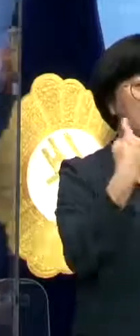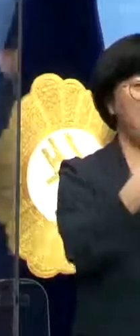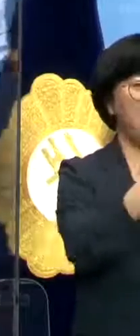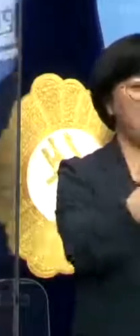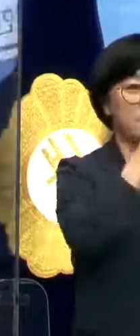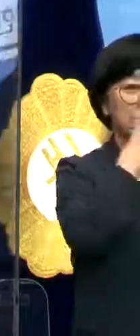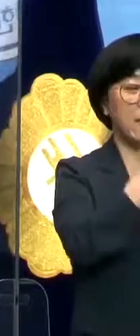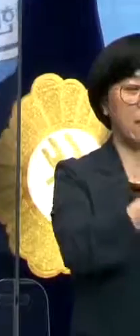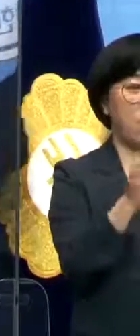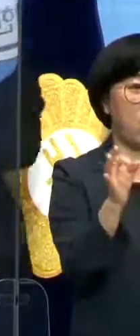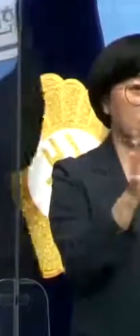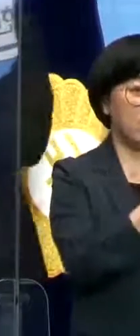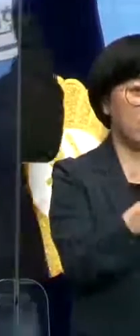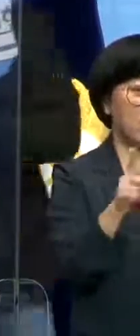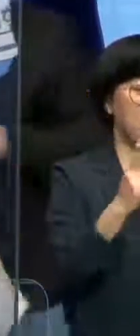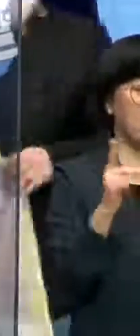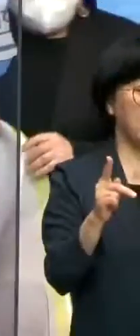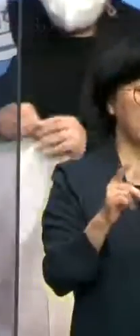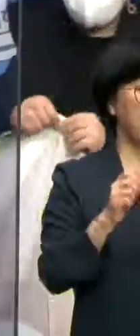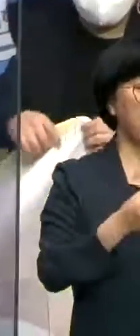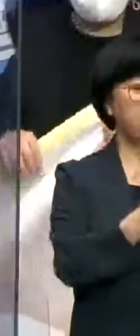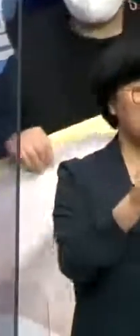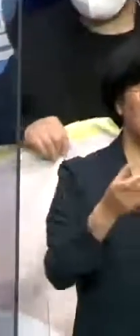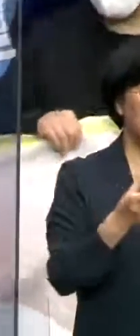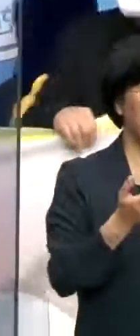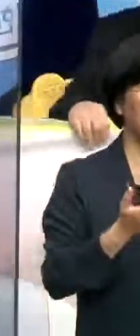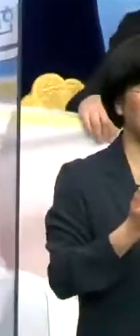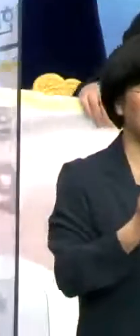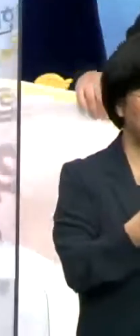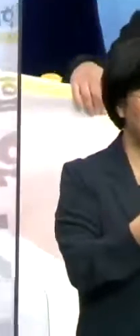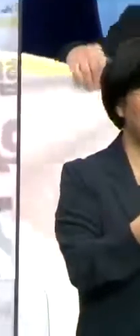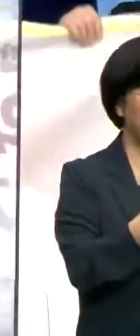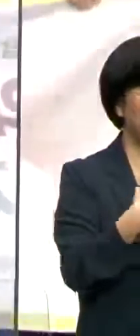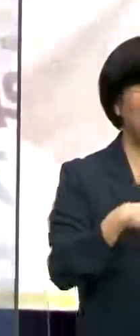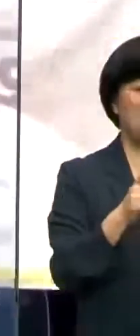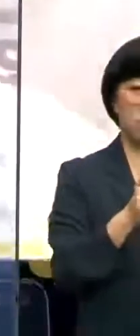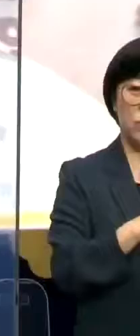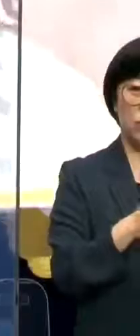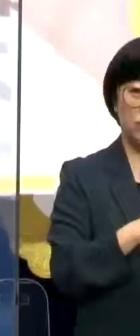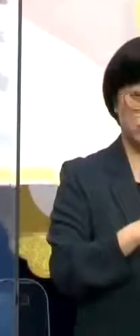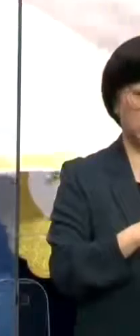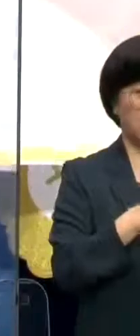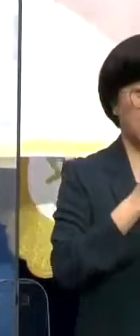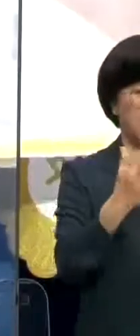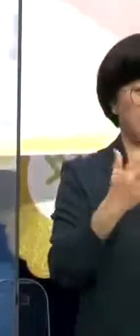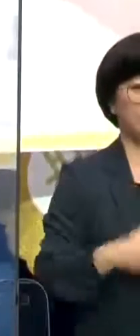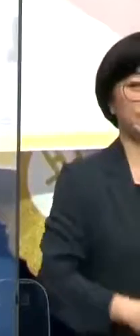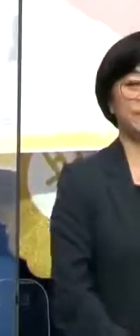아 k 물대포 수출 규제 l 수출 규제 를 촉구하는 기자회견을 진행하겠습니다